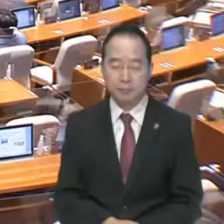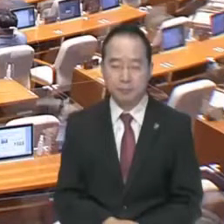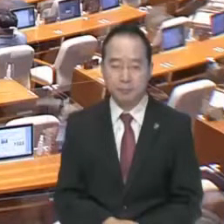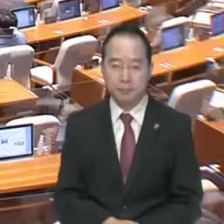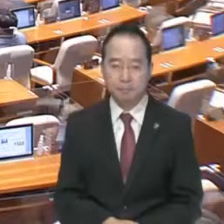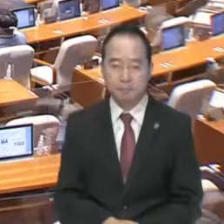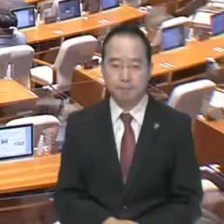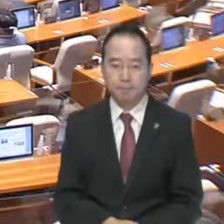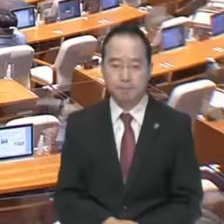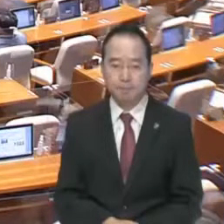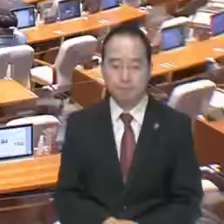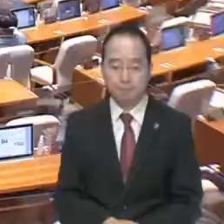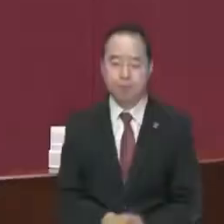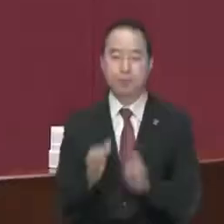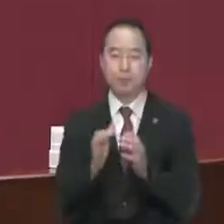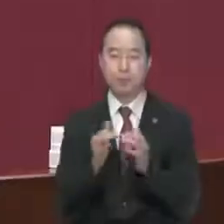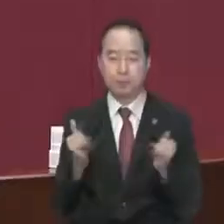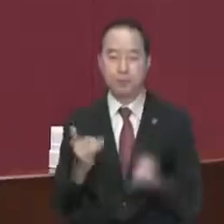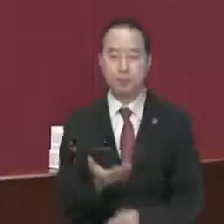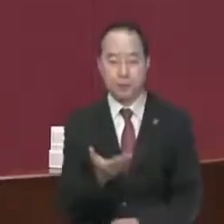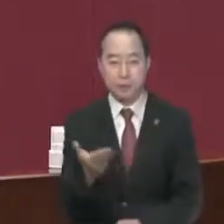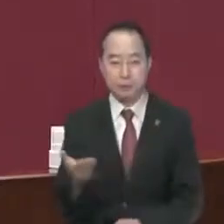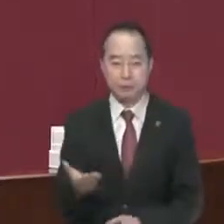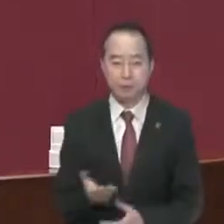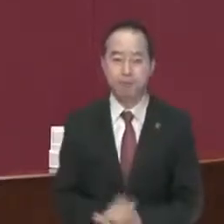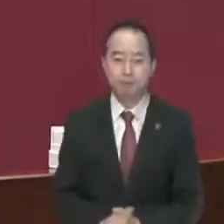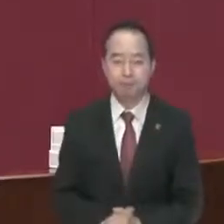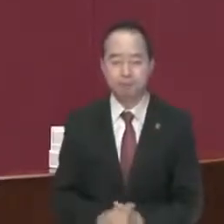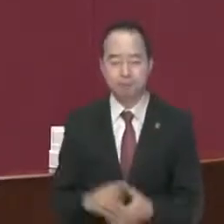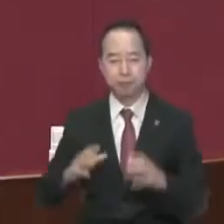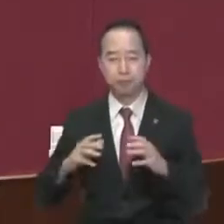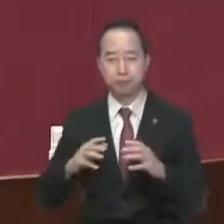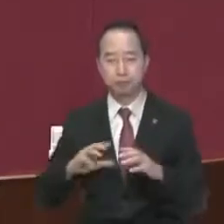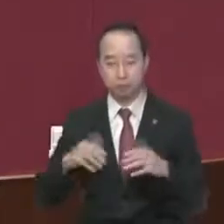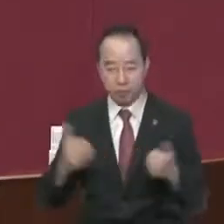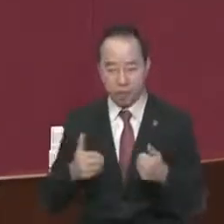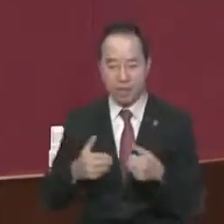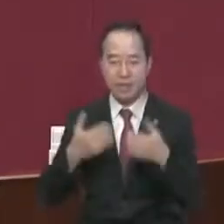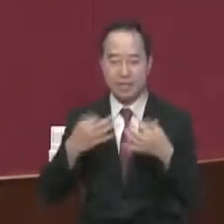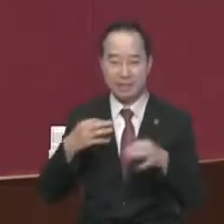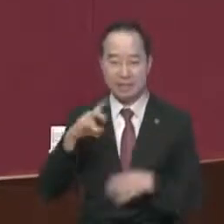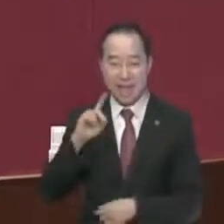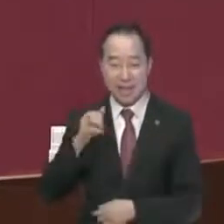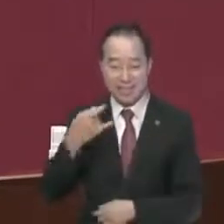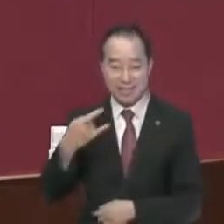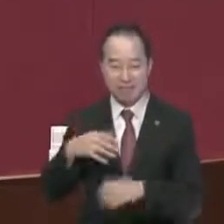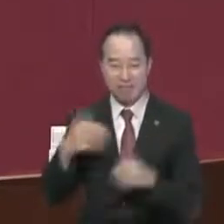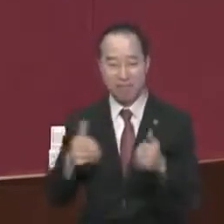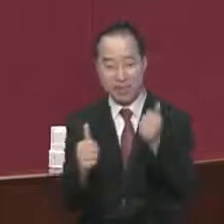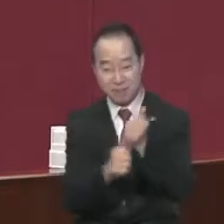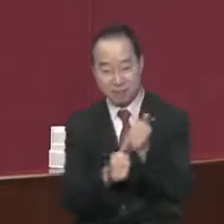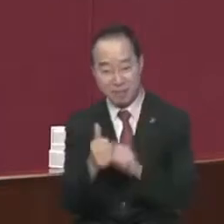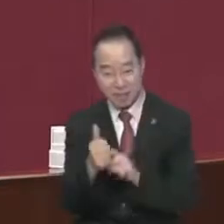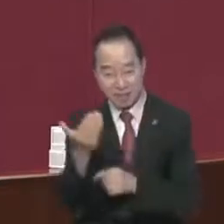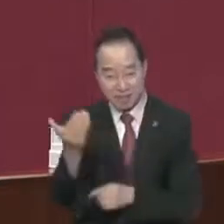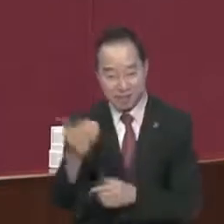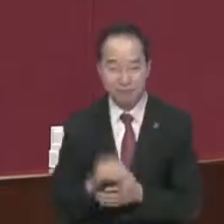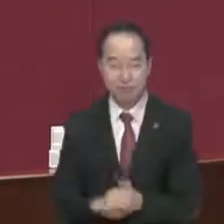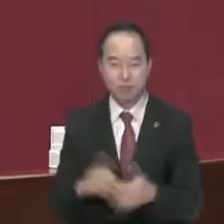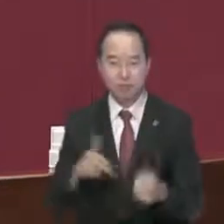네, 사랑하는 국민 여러분, 그리고 존경하는 김상희 국회 부의장님과 그리고 동료 선배 국회의원 여러분,